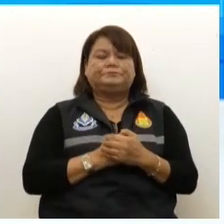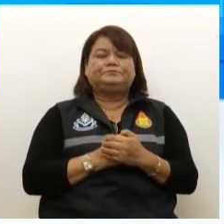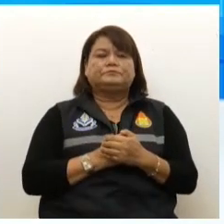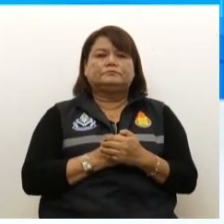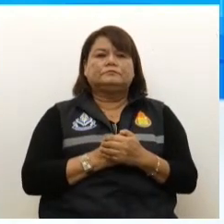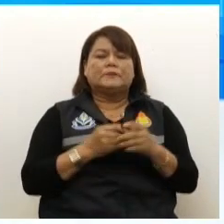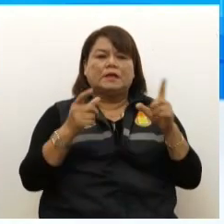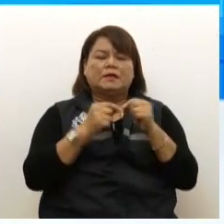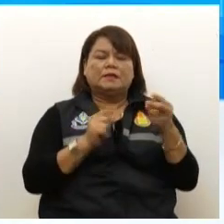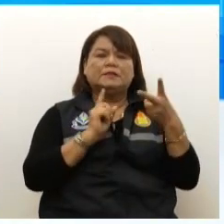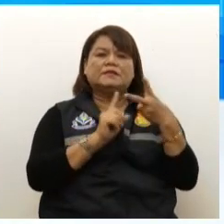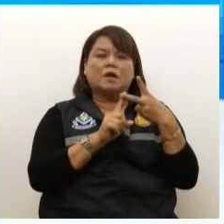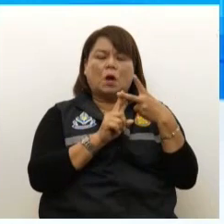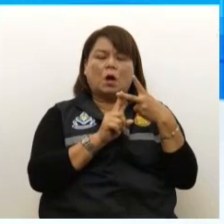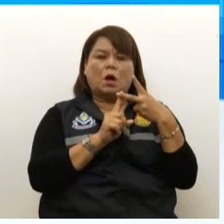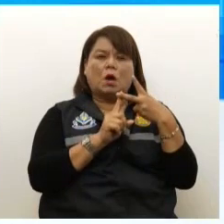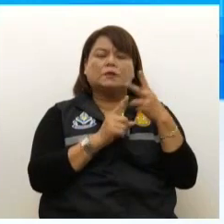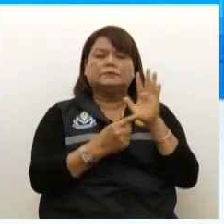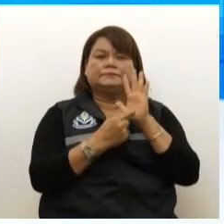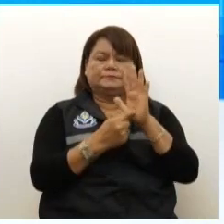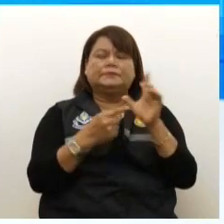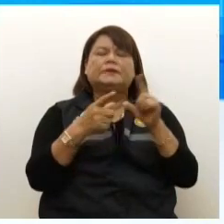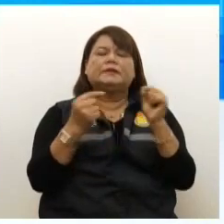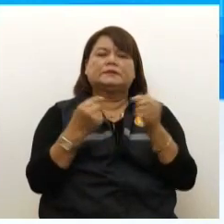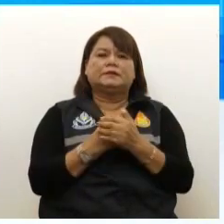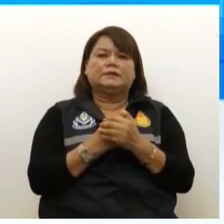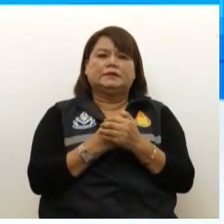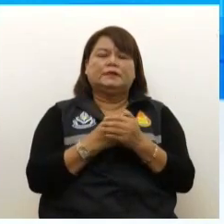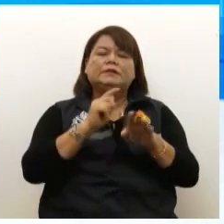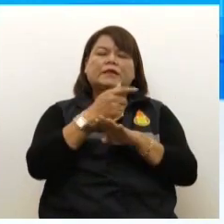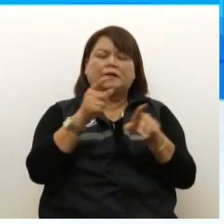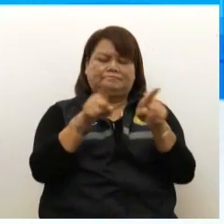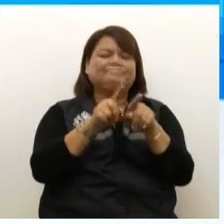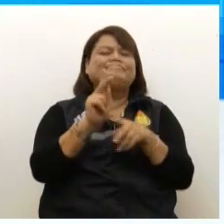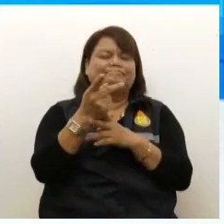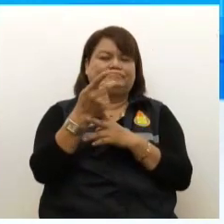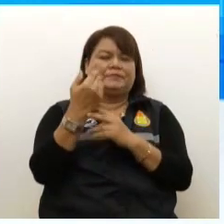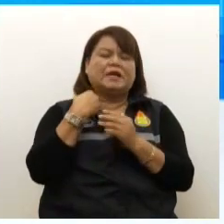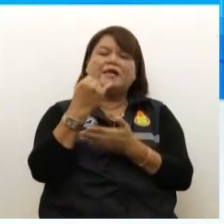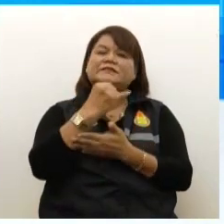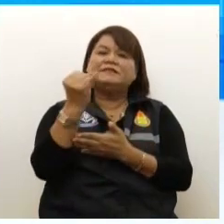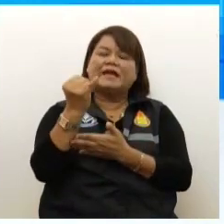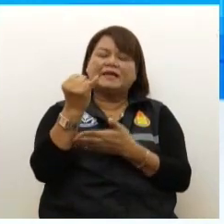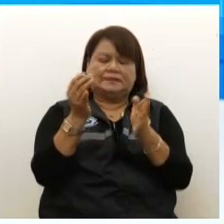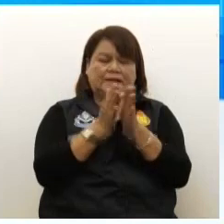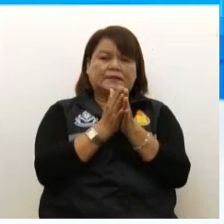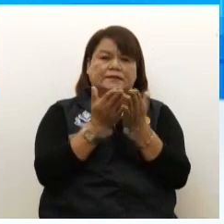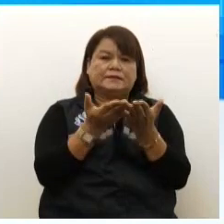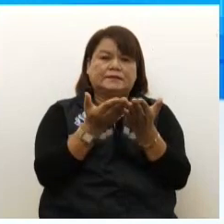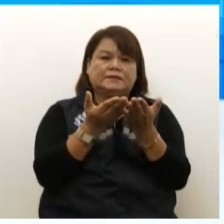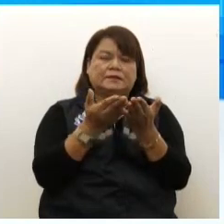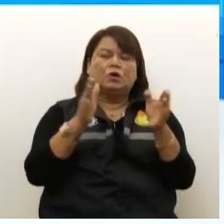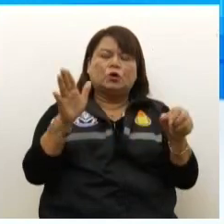ครับเรื่องที่สองที่จะเสนอวันนี้ก็คือเป็นเรื่องที่ในงานเดียวกันนะครับก็จะมีการแจกหนังสือครบร